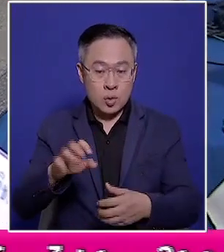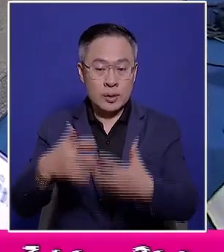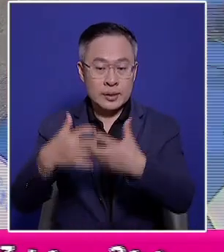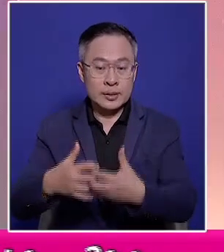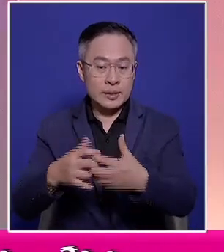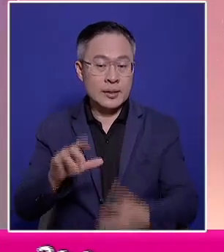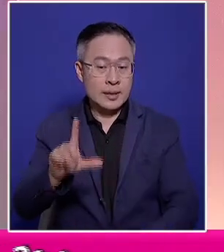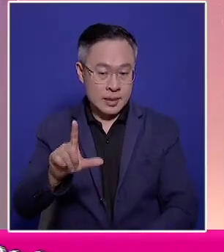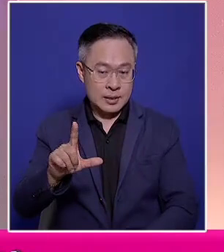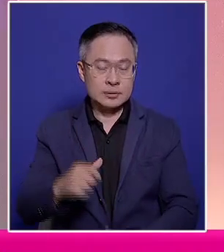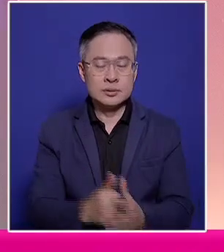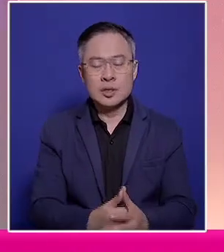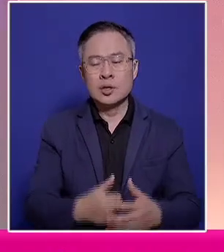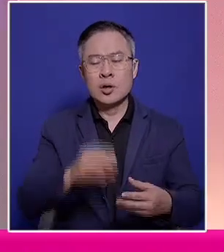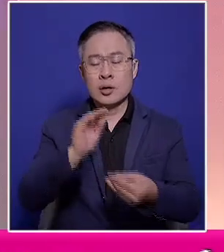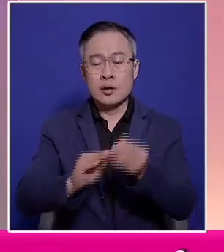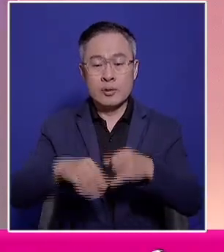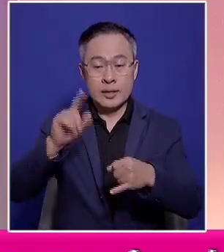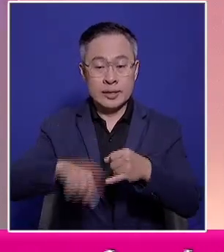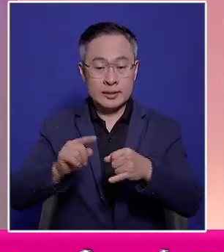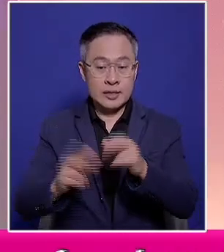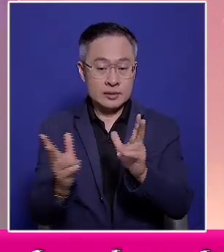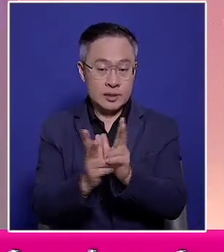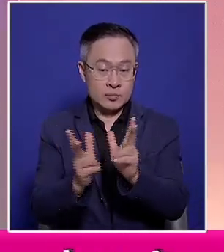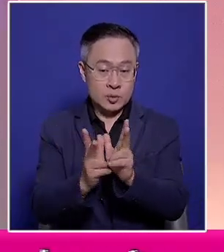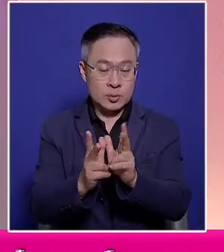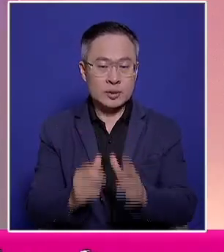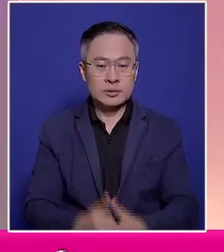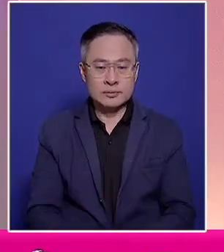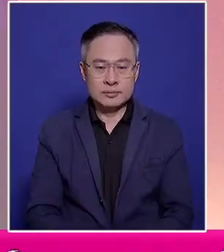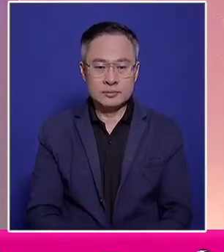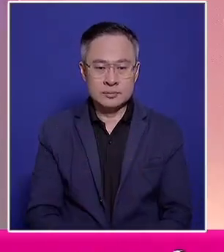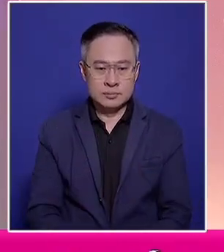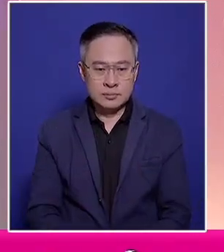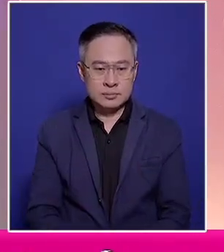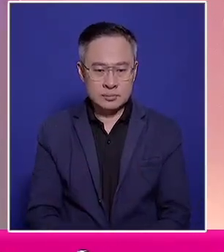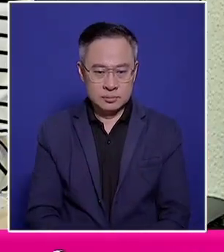และหลักล้านทำการออกรางวัลอันดับเลขท้าย3ตัว